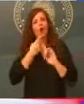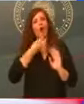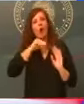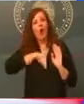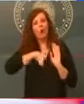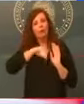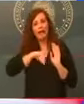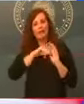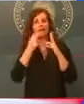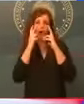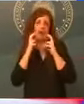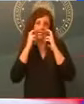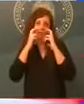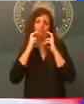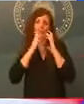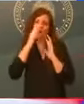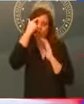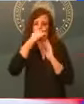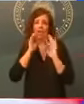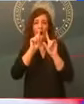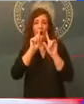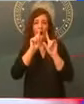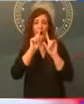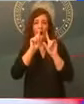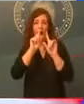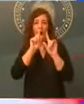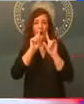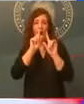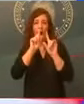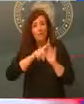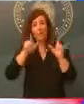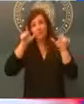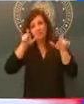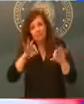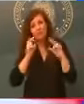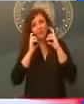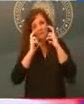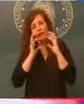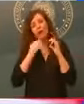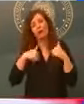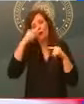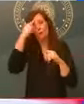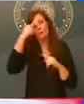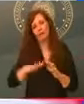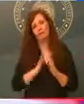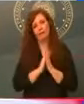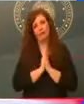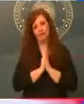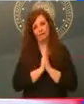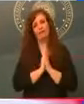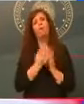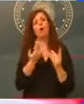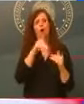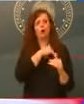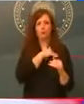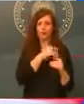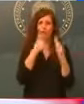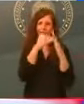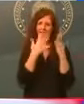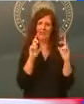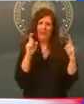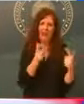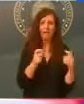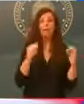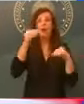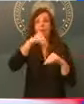sforzi che abbiamo imposto alle famiglie, non solo ai nostri ragazzi ovviamente che sono stati costretti a casa, ma anche alle famiglie, anche dal